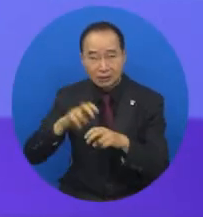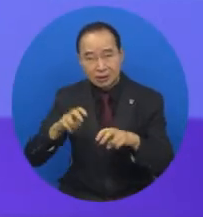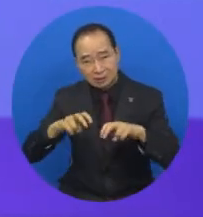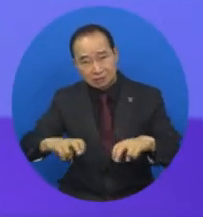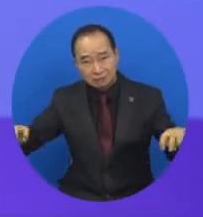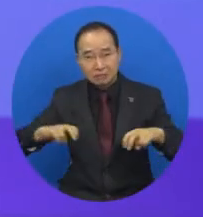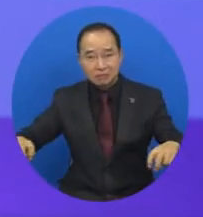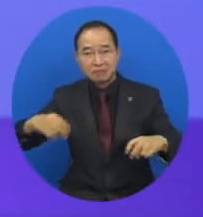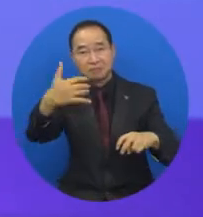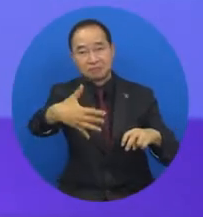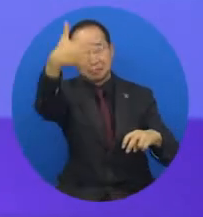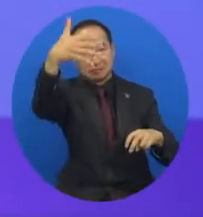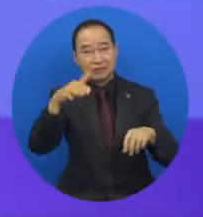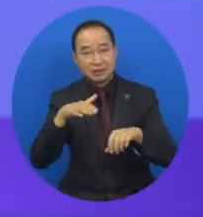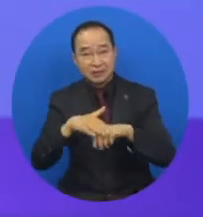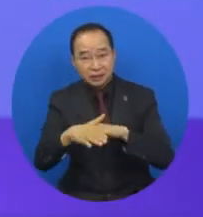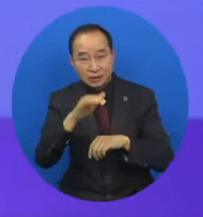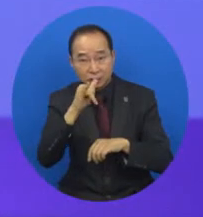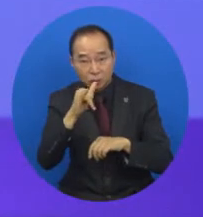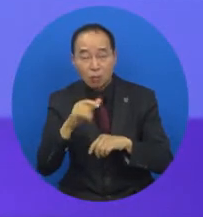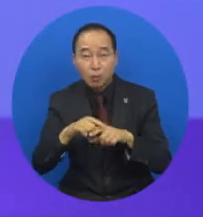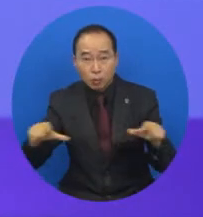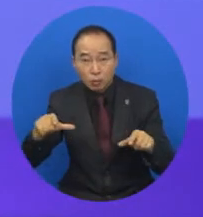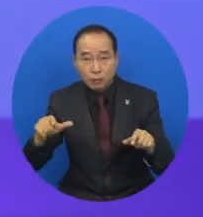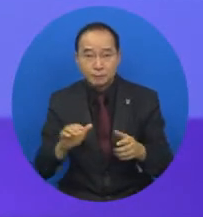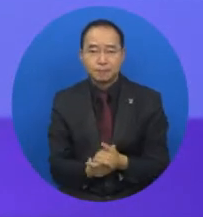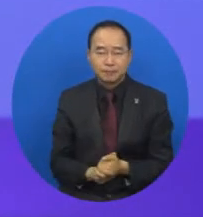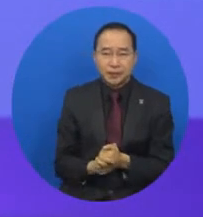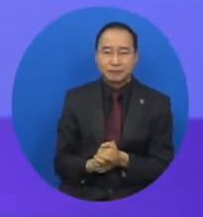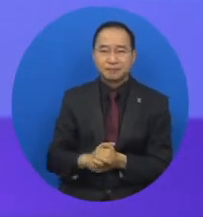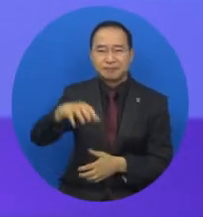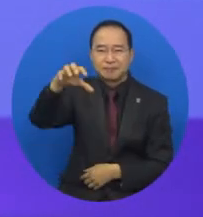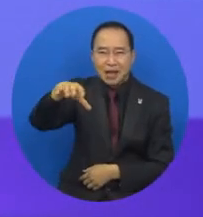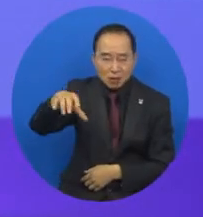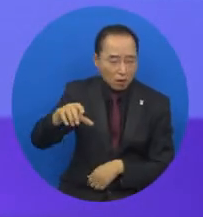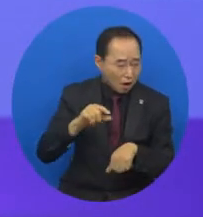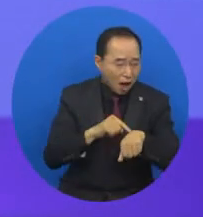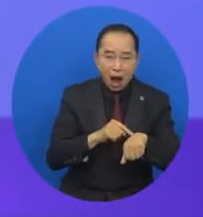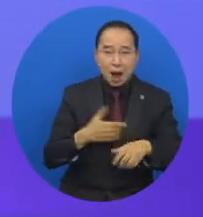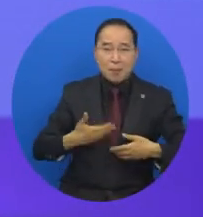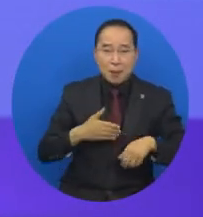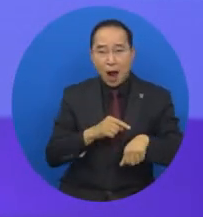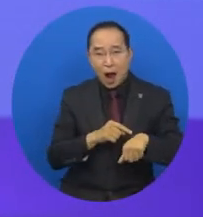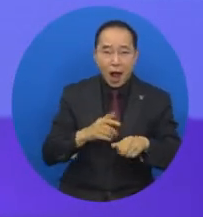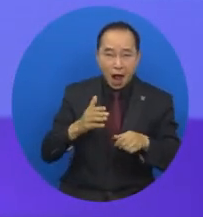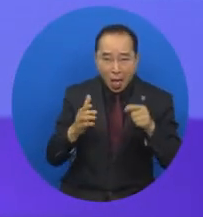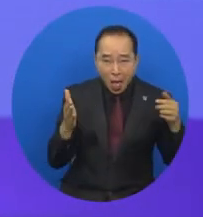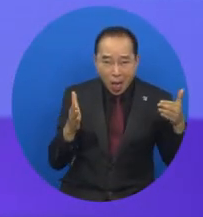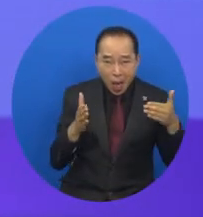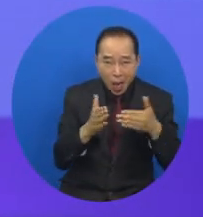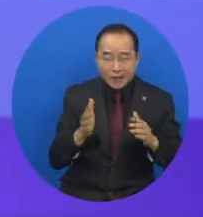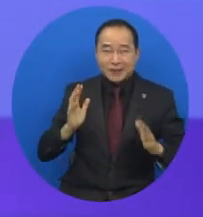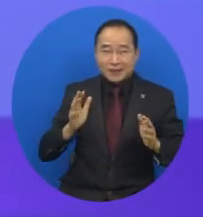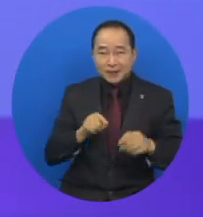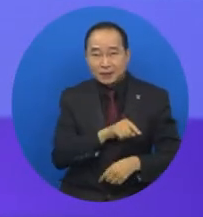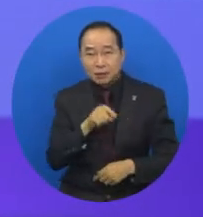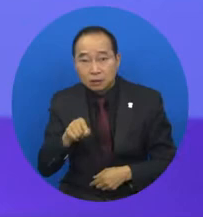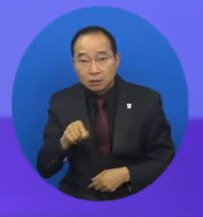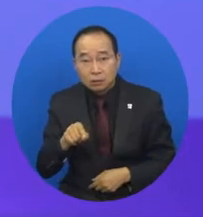가는 상태에서 의자들이 배치되어 있죠. 제가 조금 시간이 까딱까딱하게 도착을